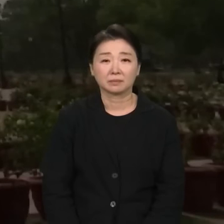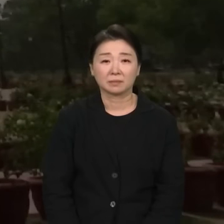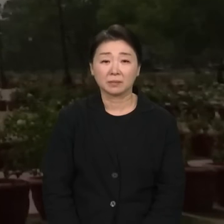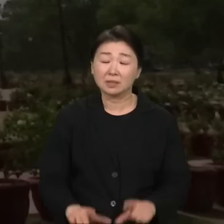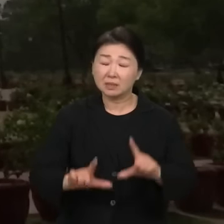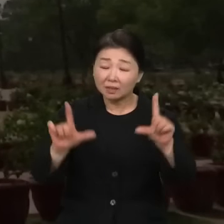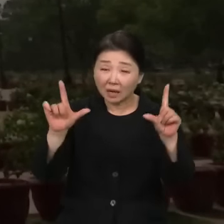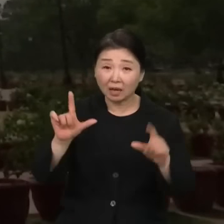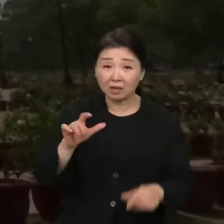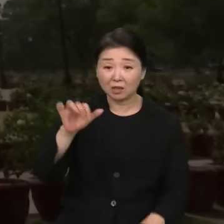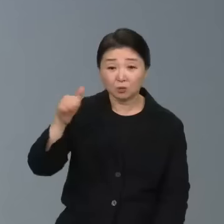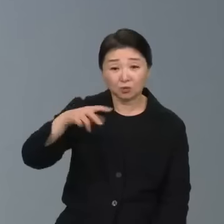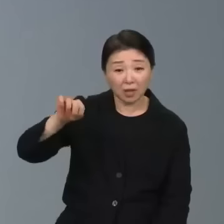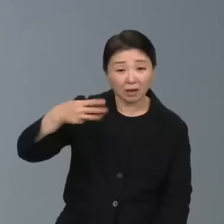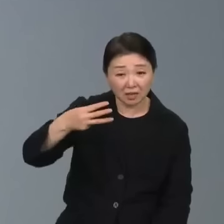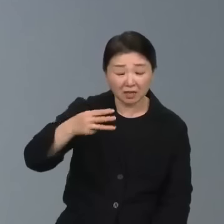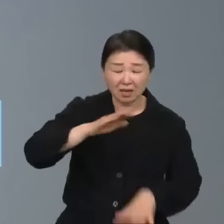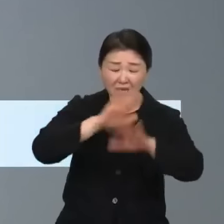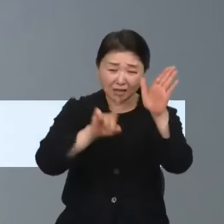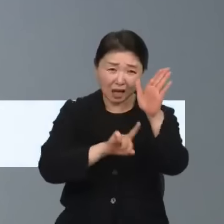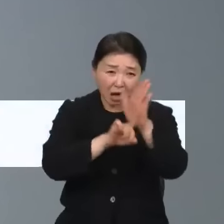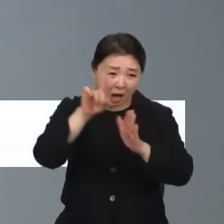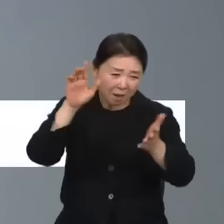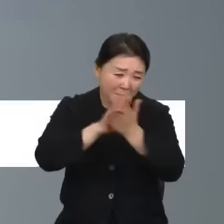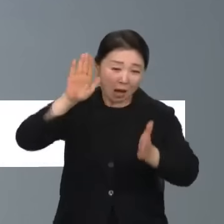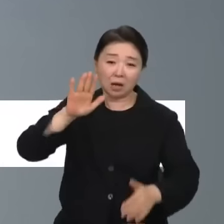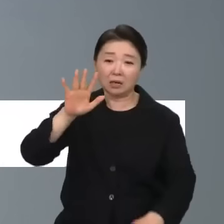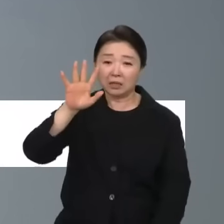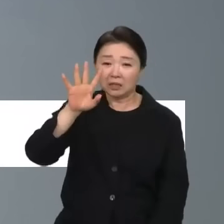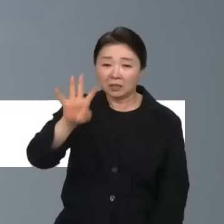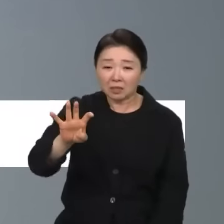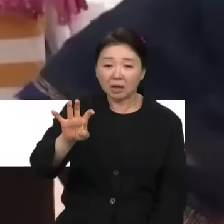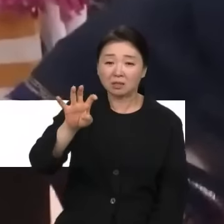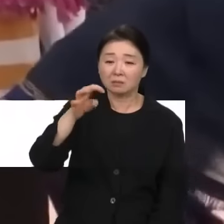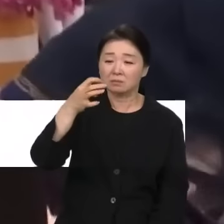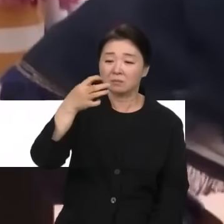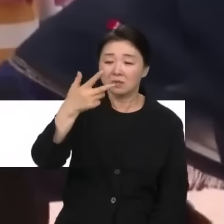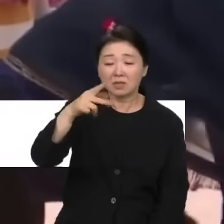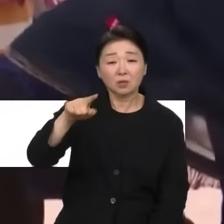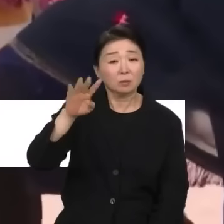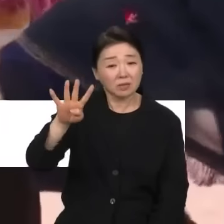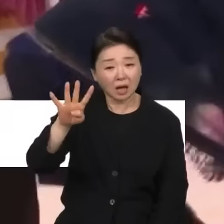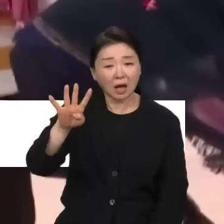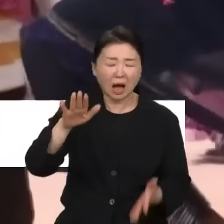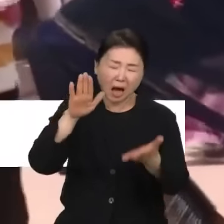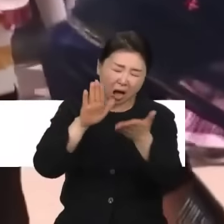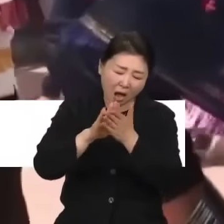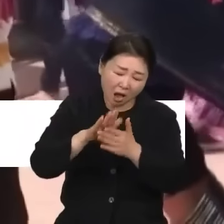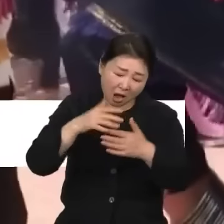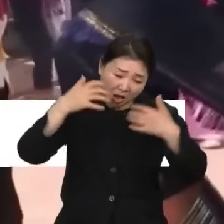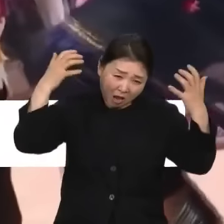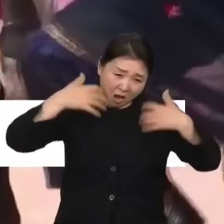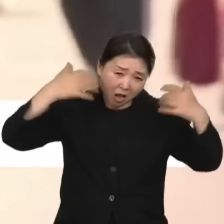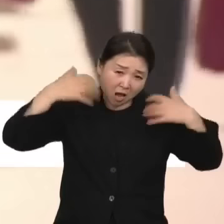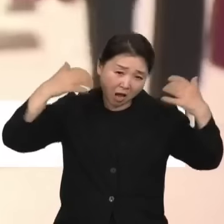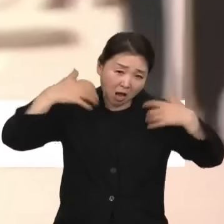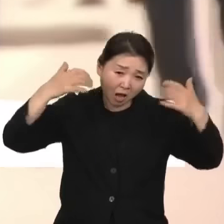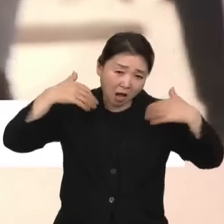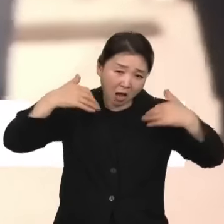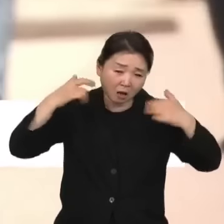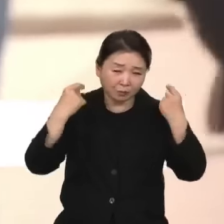이날 뉴델리의 낮 최고 기온이 47.4도. 그야말로 살인적인 폭염인 건데 좀처럼 꺾일 기세를 보이질